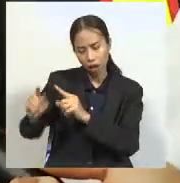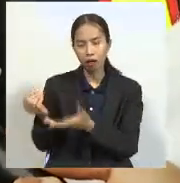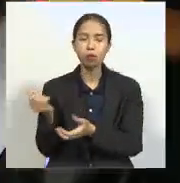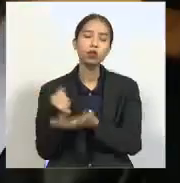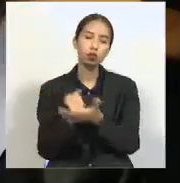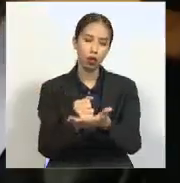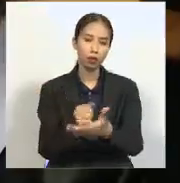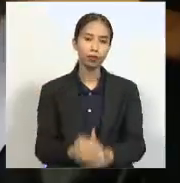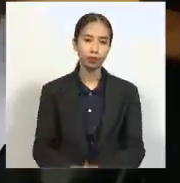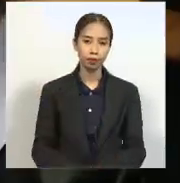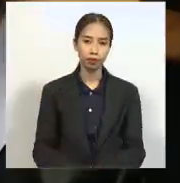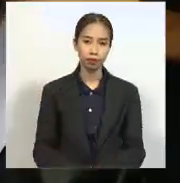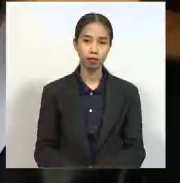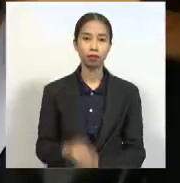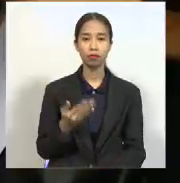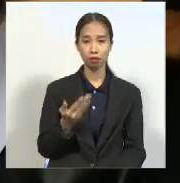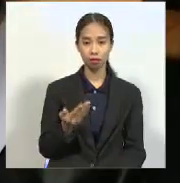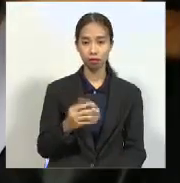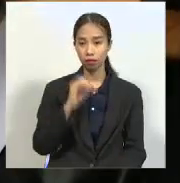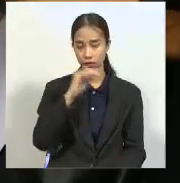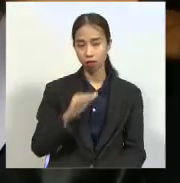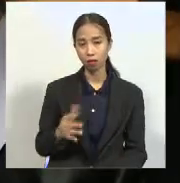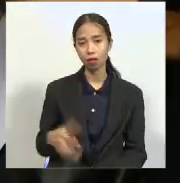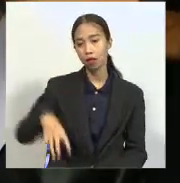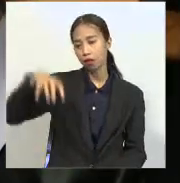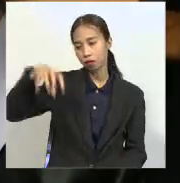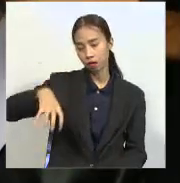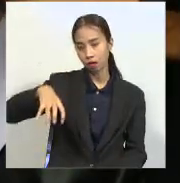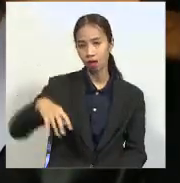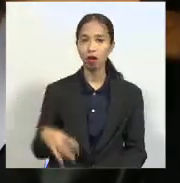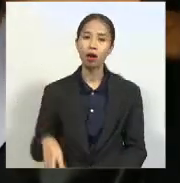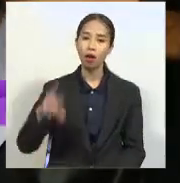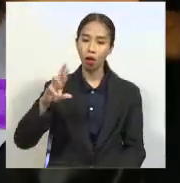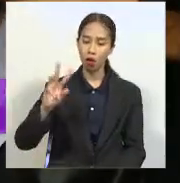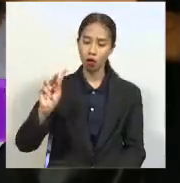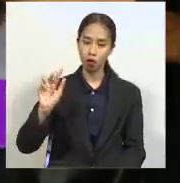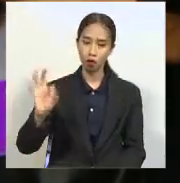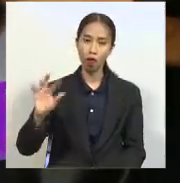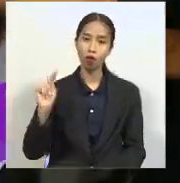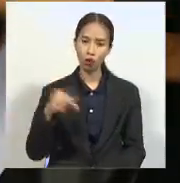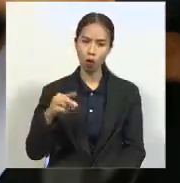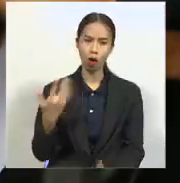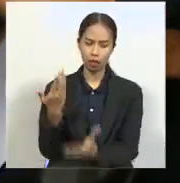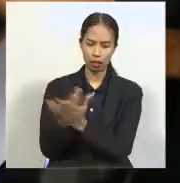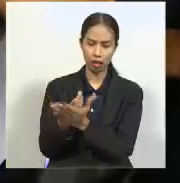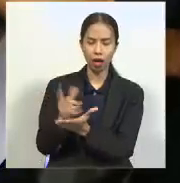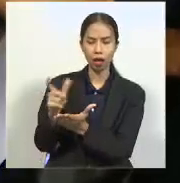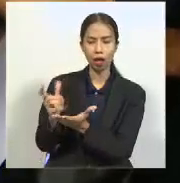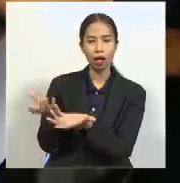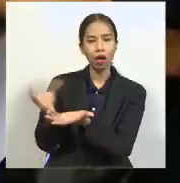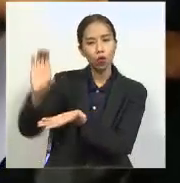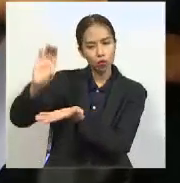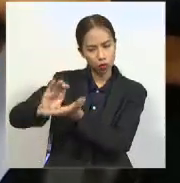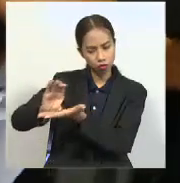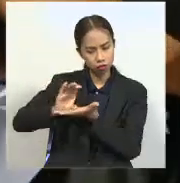ครับ แล้วการรถไฟเนี่ยก็ขออนุมัติกรอบวงเงินจากรัฐบาลในยุคนั้นมาเ